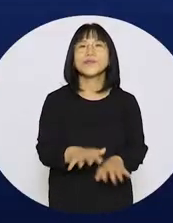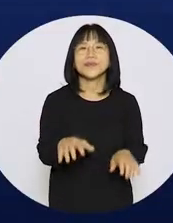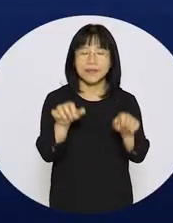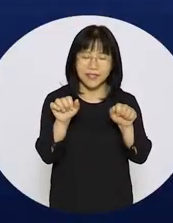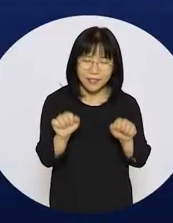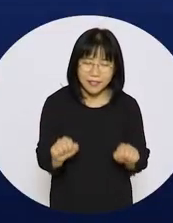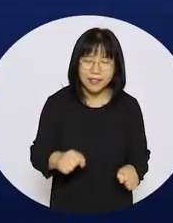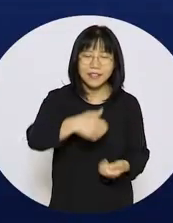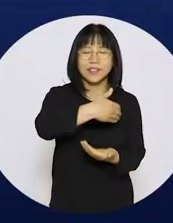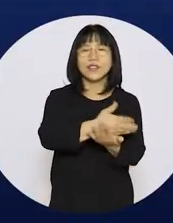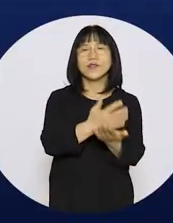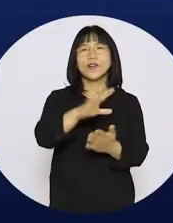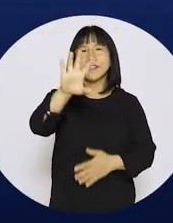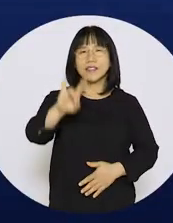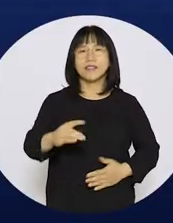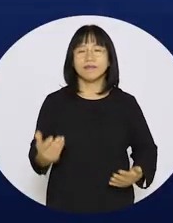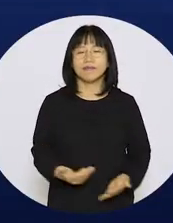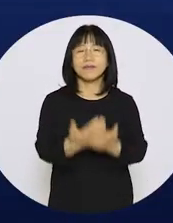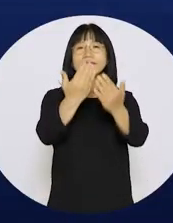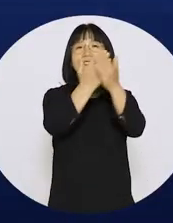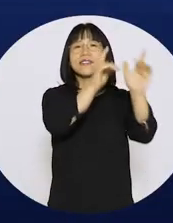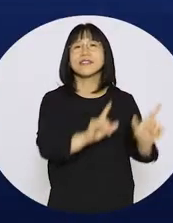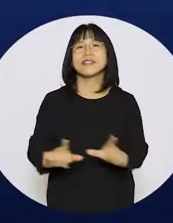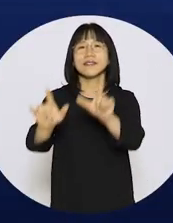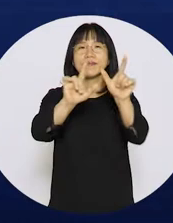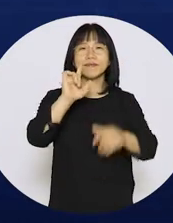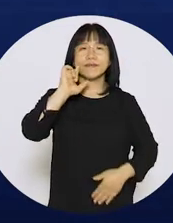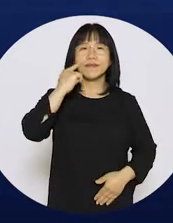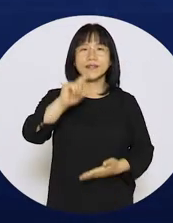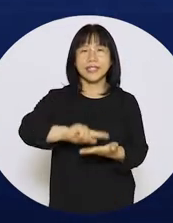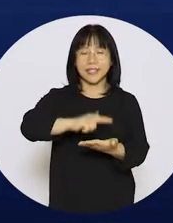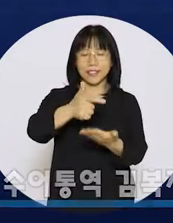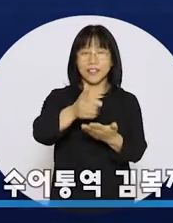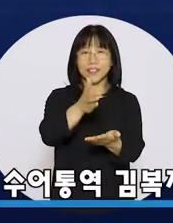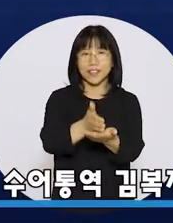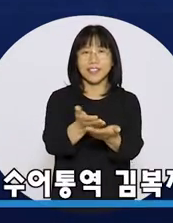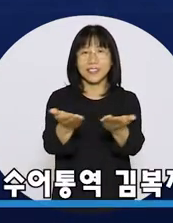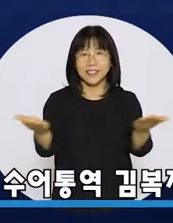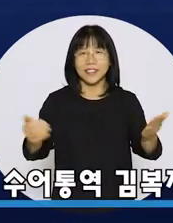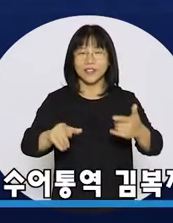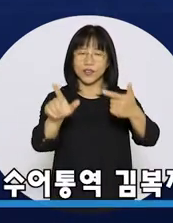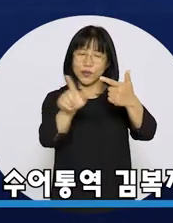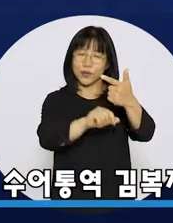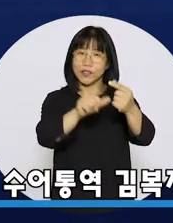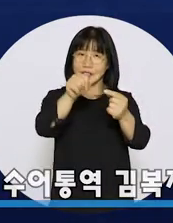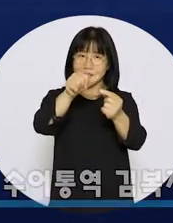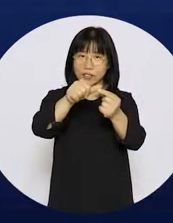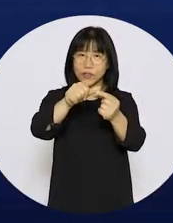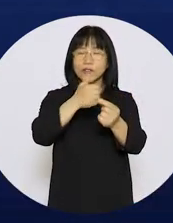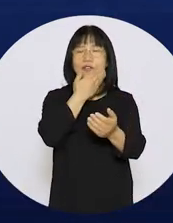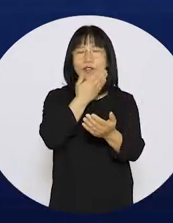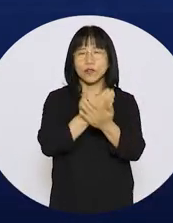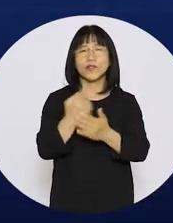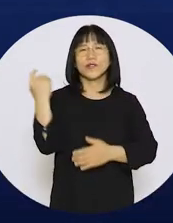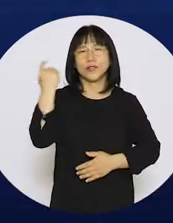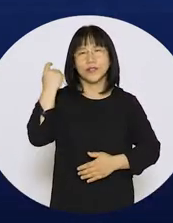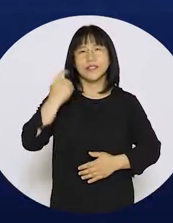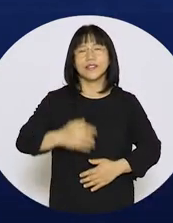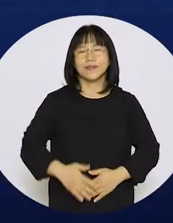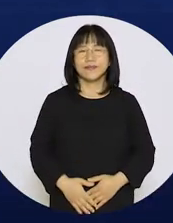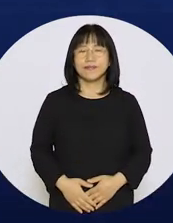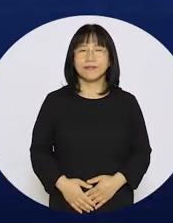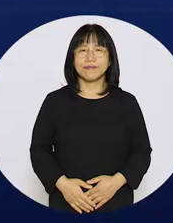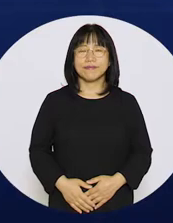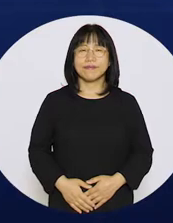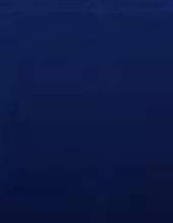여러분 안녕하십니까? 조화로운 성장, 삶이 아름다운 강서, 아이강서TV 김민주입니다. 6월 다섯째 주 주간 주요